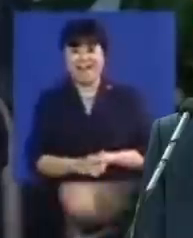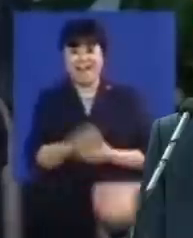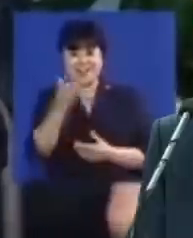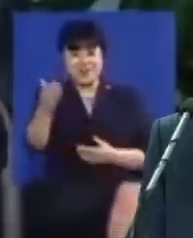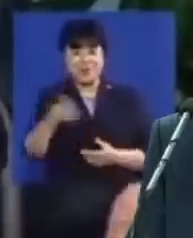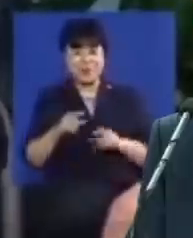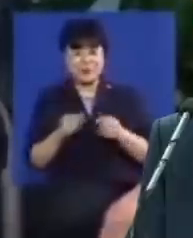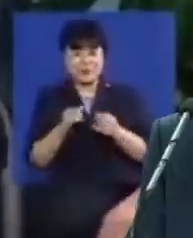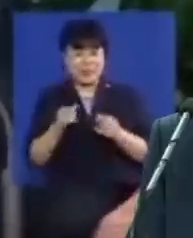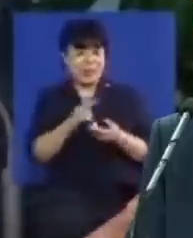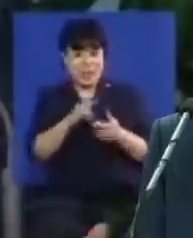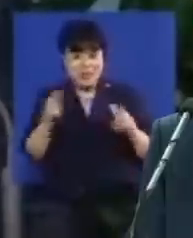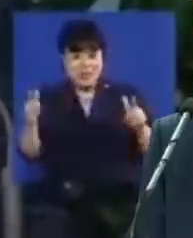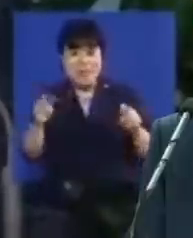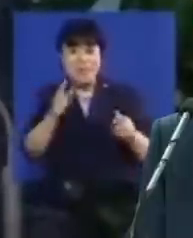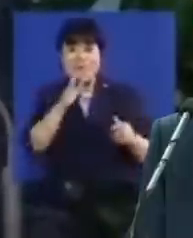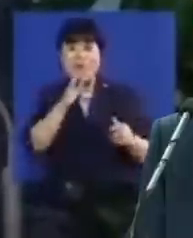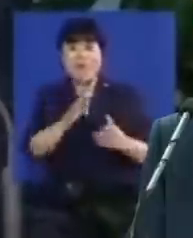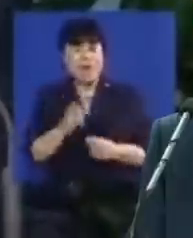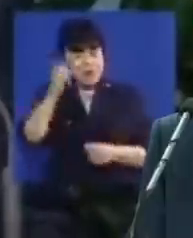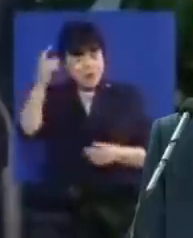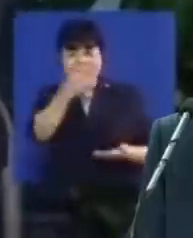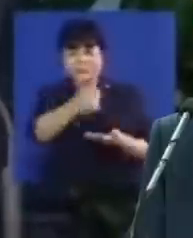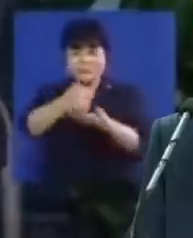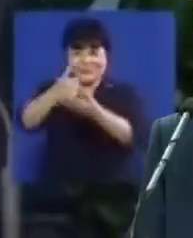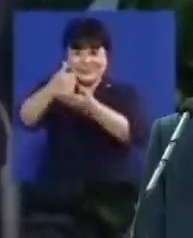여러분 보통뿐인 줄 알았는데 보통뿐이 아니네요.